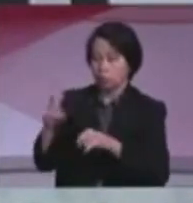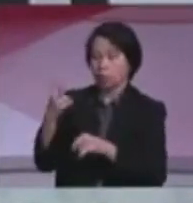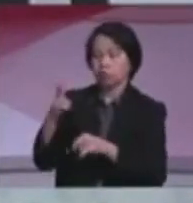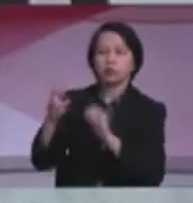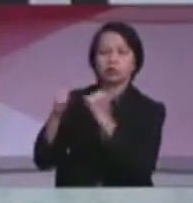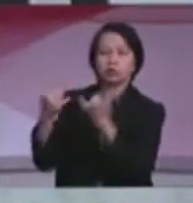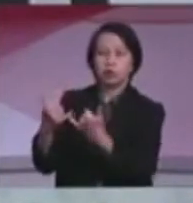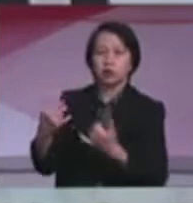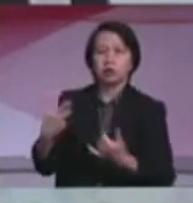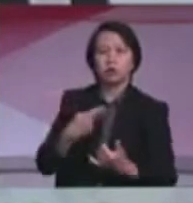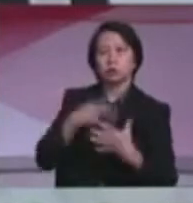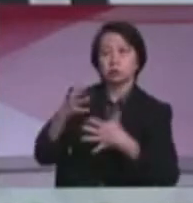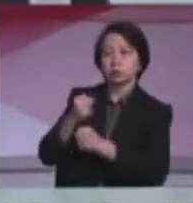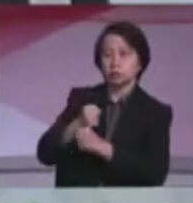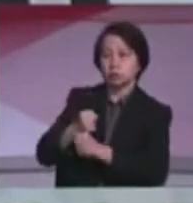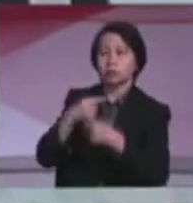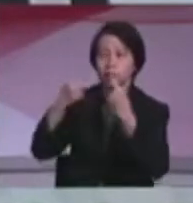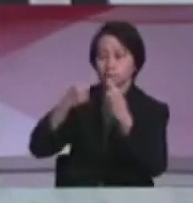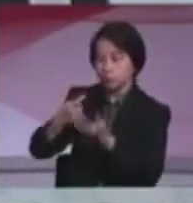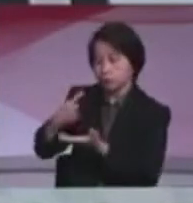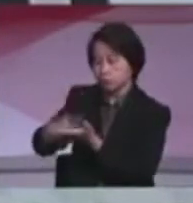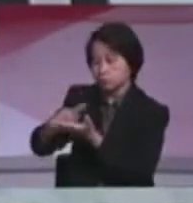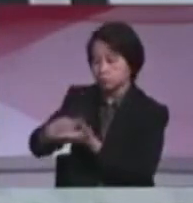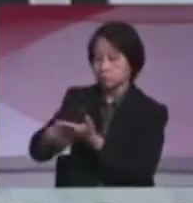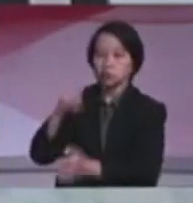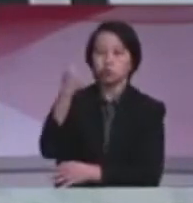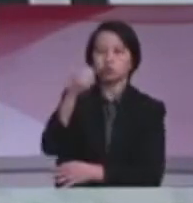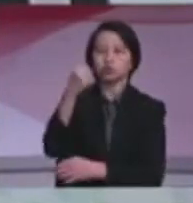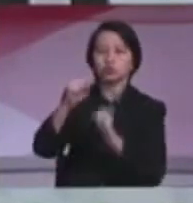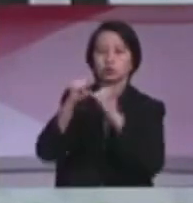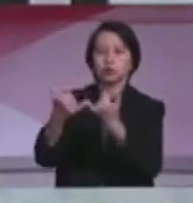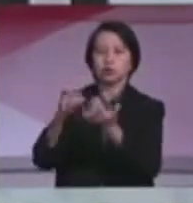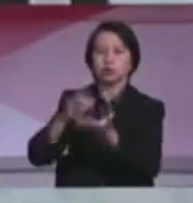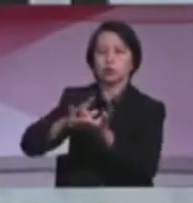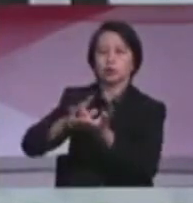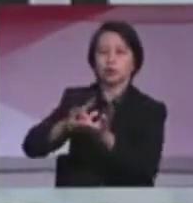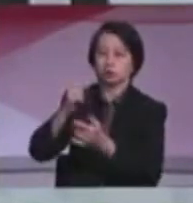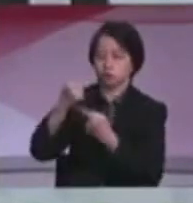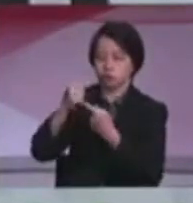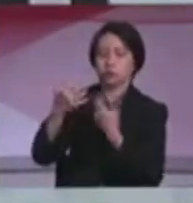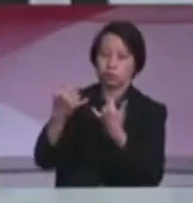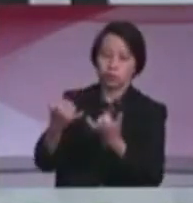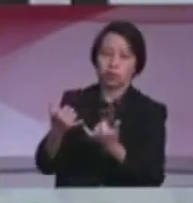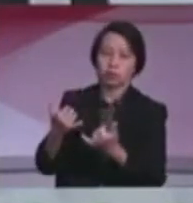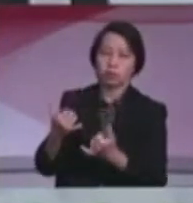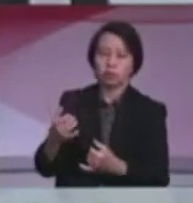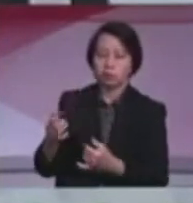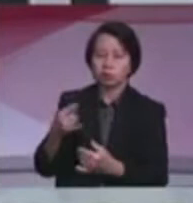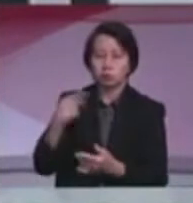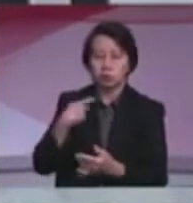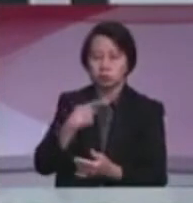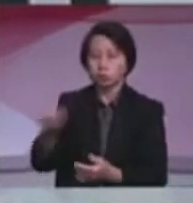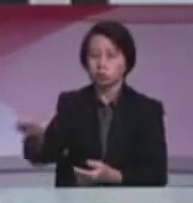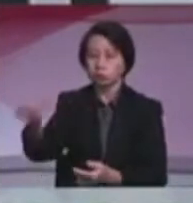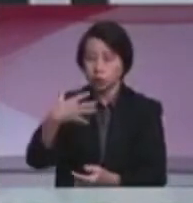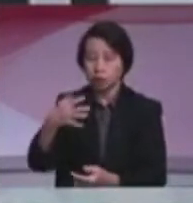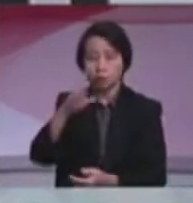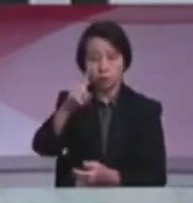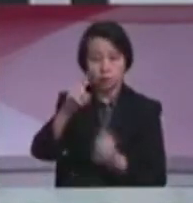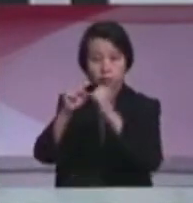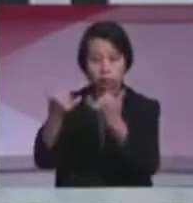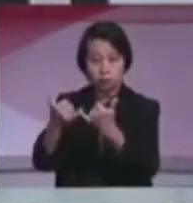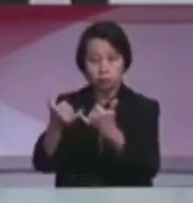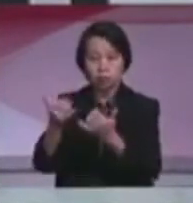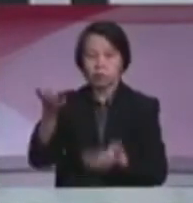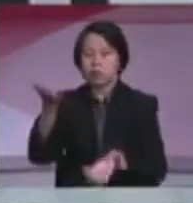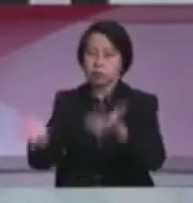kita hanya dapat berjaya sekarang ni dalam rundingan dengan 10 syarikat vaksin. Dan kita dimaklumkan salah satu syarikat vaksin itu